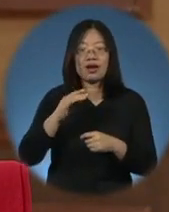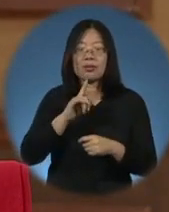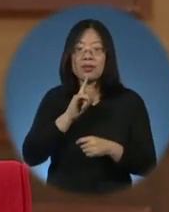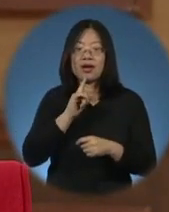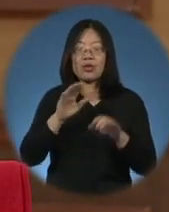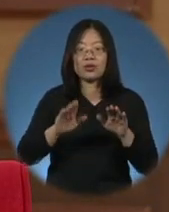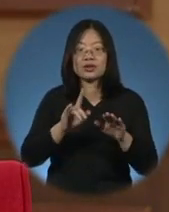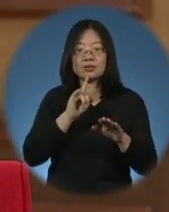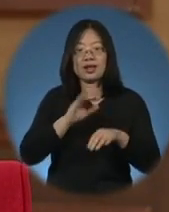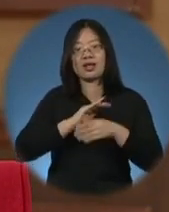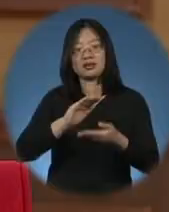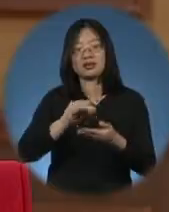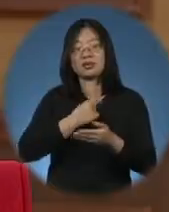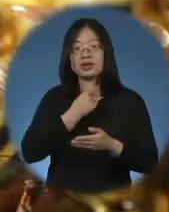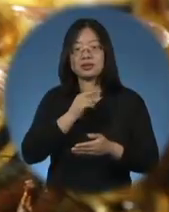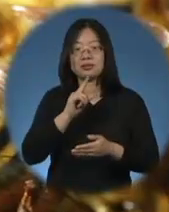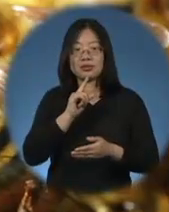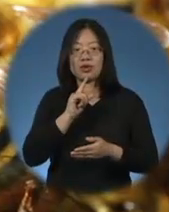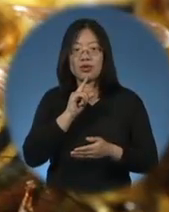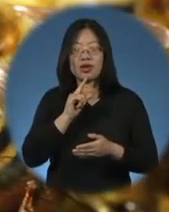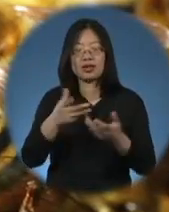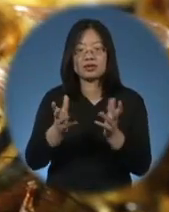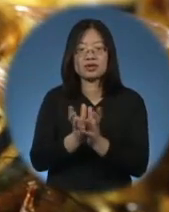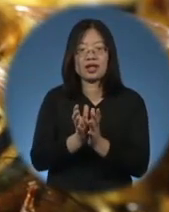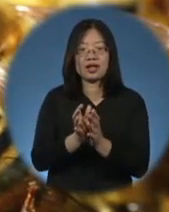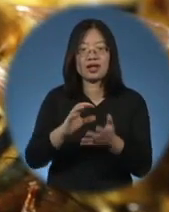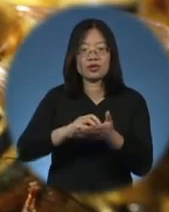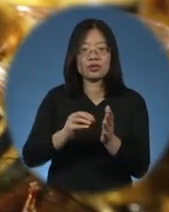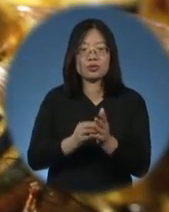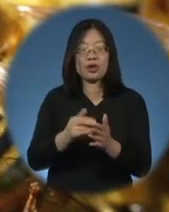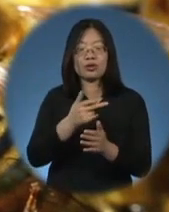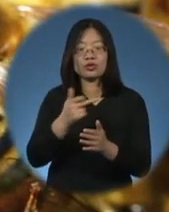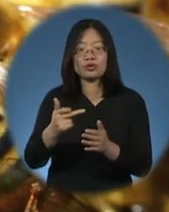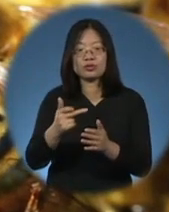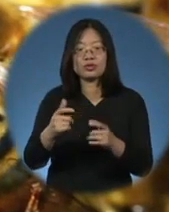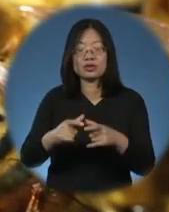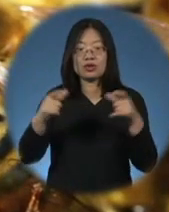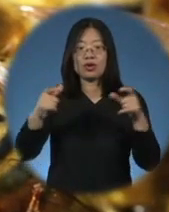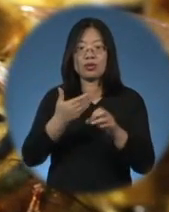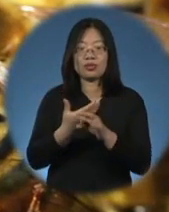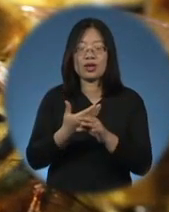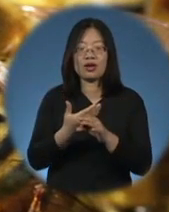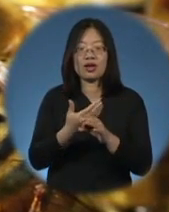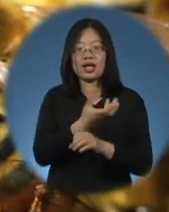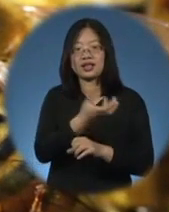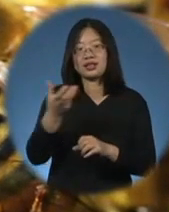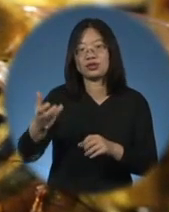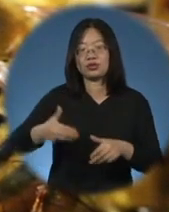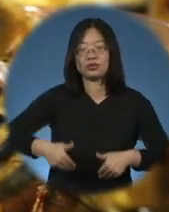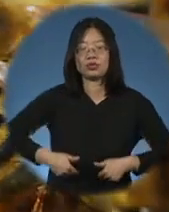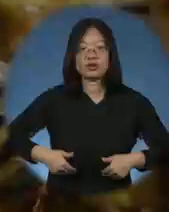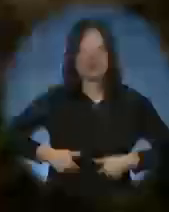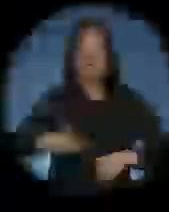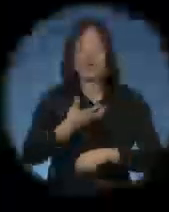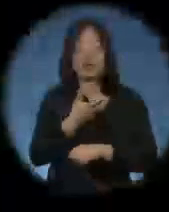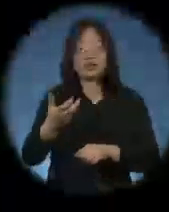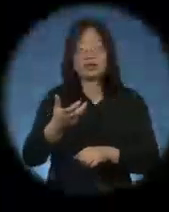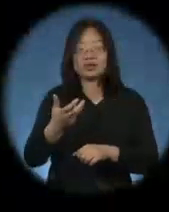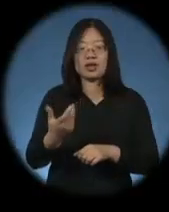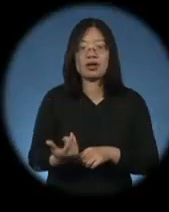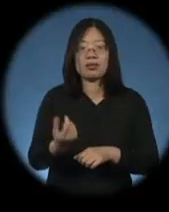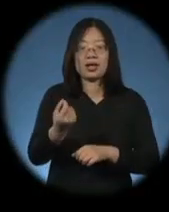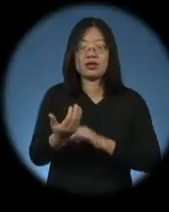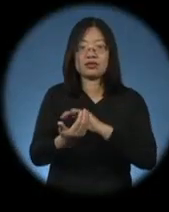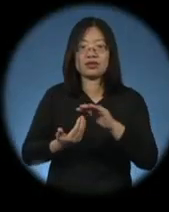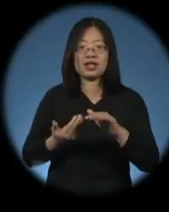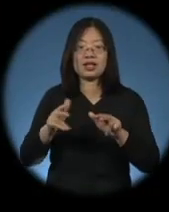말씀드리고 싶은데요. 꿀벌이 집단의 규모가 충분히 커지게 되면 이렇게 이주를 해야 되는데요. 이주하기 바로